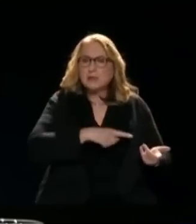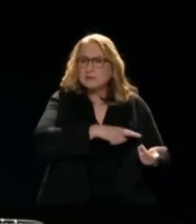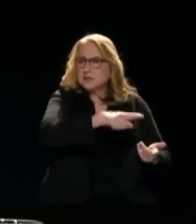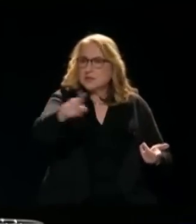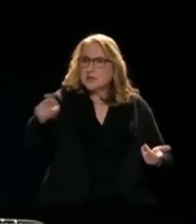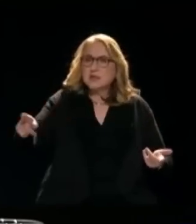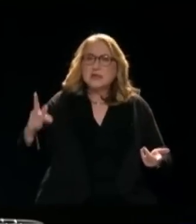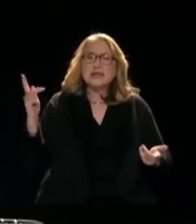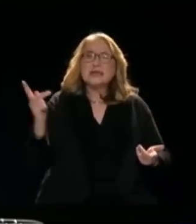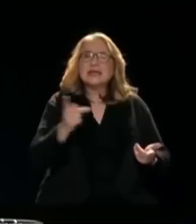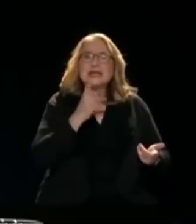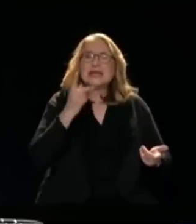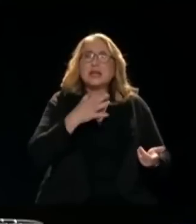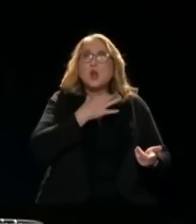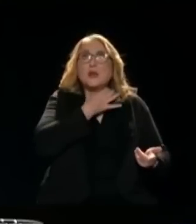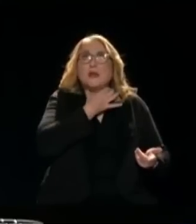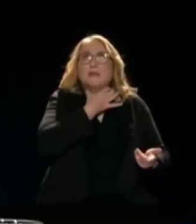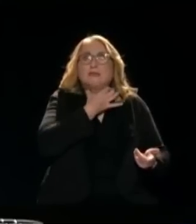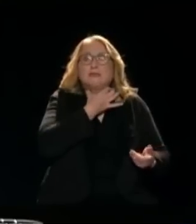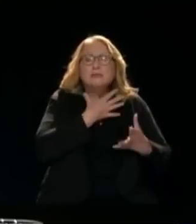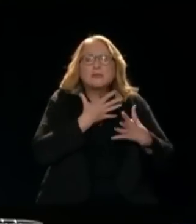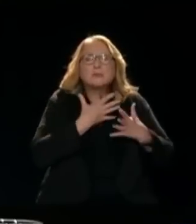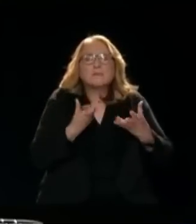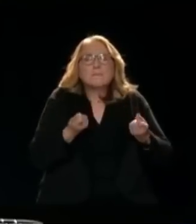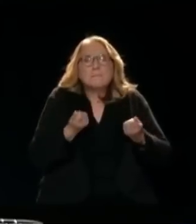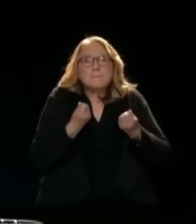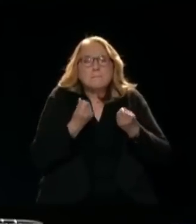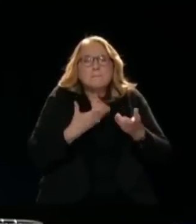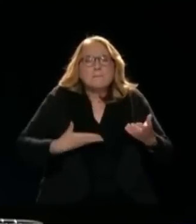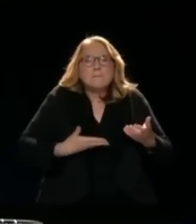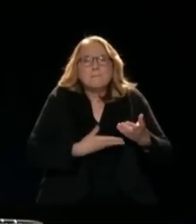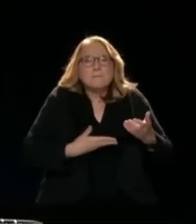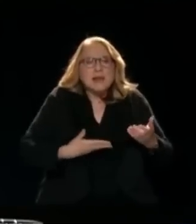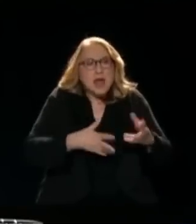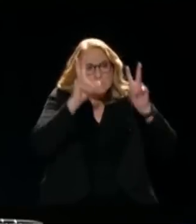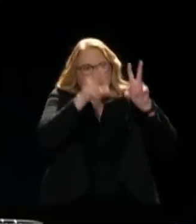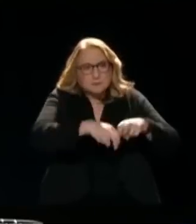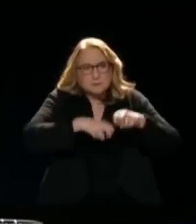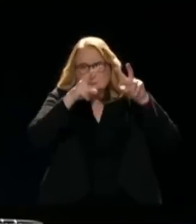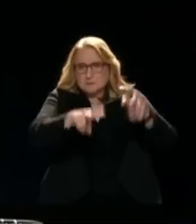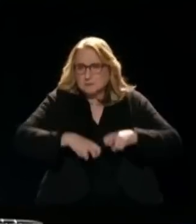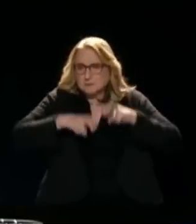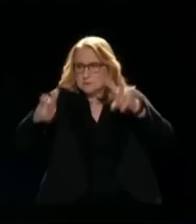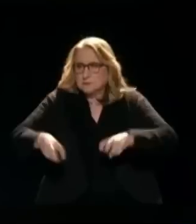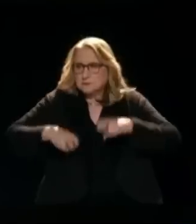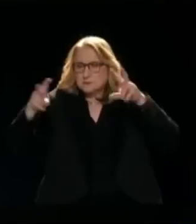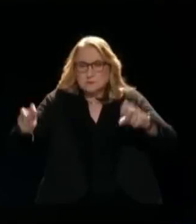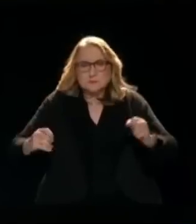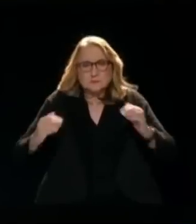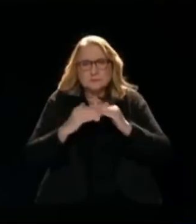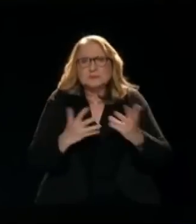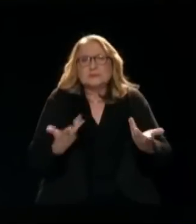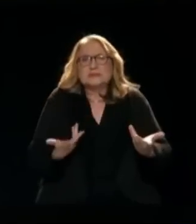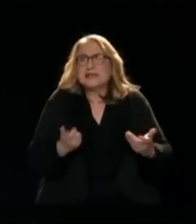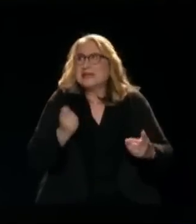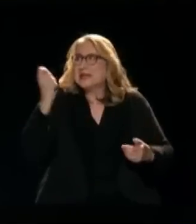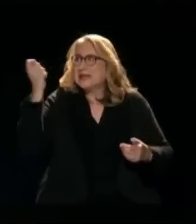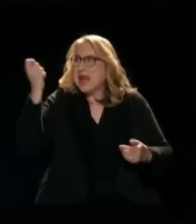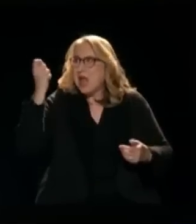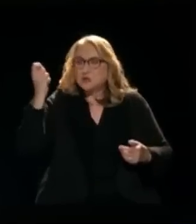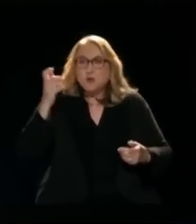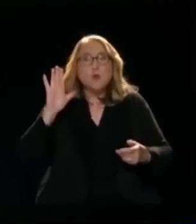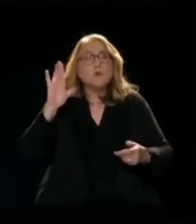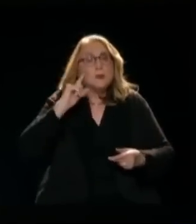και να της αφαιρήσει εισόδημα, λέγοντας ότι με αυτόν τον τρόπο θα μπορώ να εξυπηρετήσω ένα χρέος το οποίο δεν εξυπηρετείται. Πάμε τώρα στο κομμάτι της